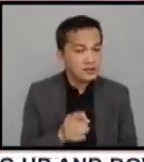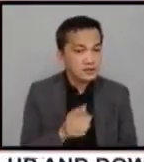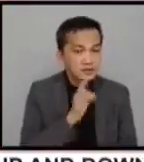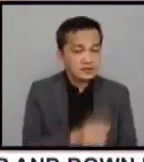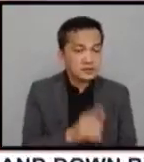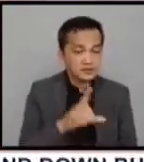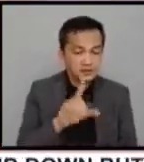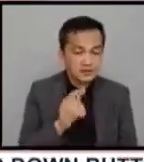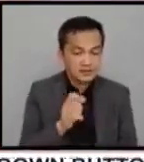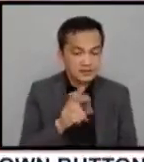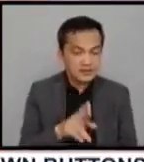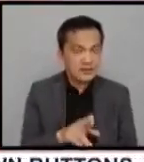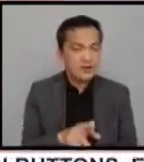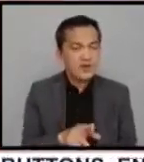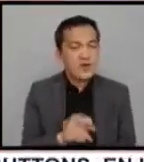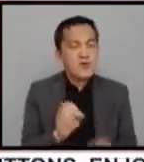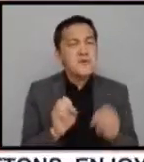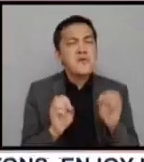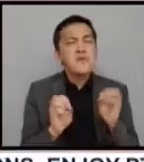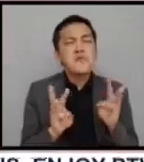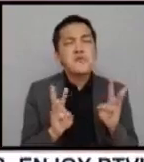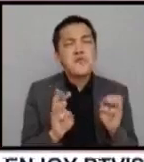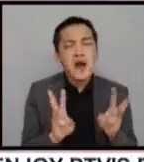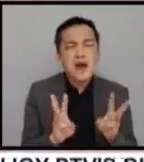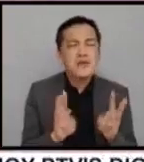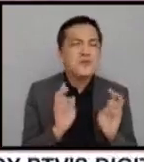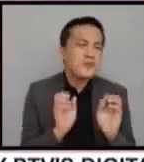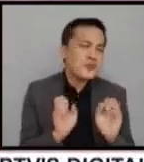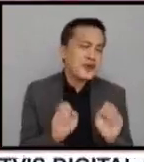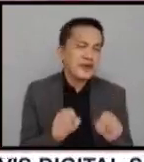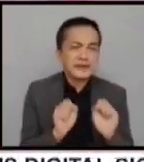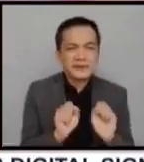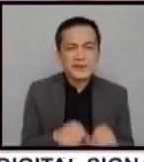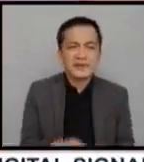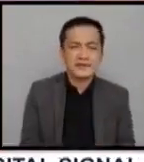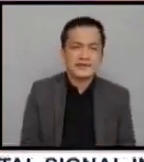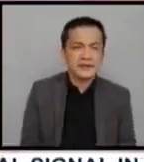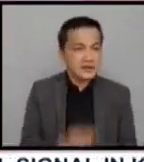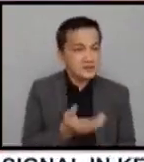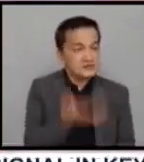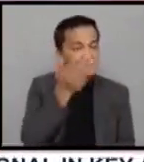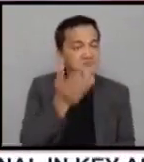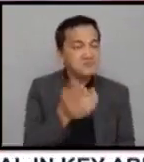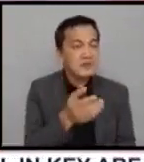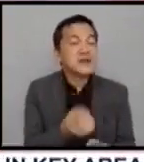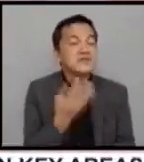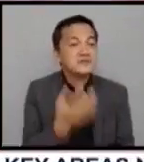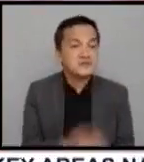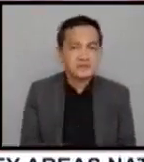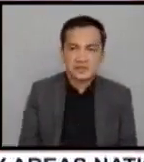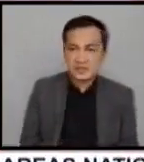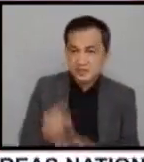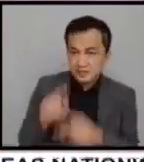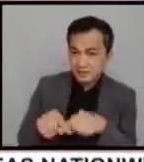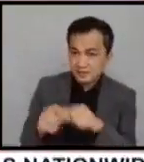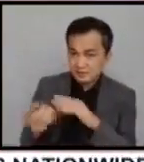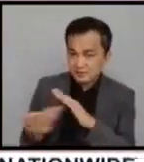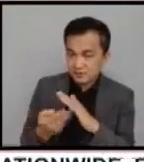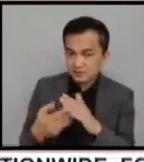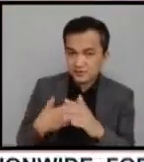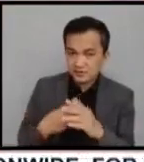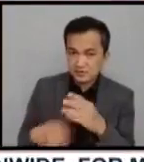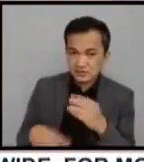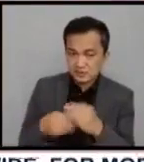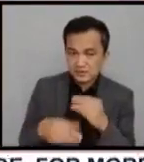po. Wow, pwede. Na, eh, paano yung medyo mas magarbo? So, depende po sa, depende sa client kung gusto nila mag-add ng charm. So, okay. depende